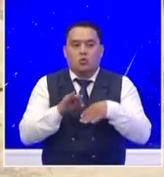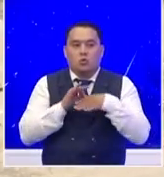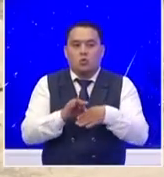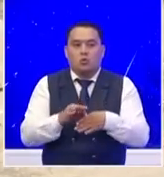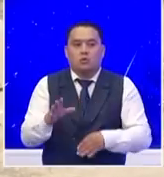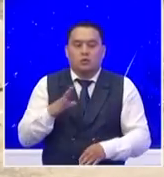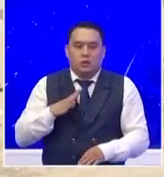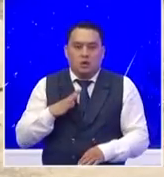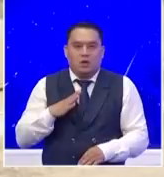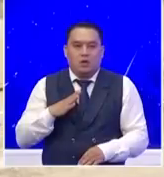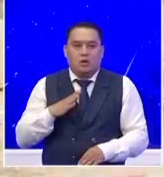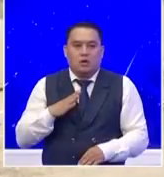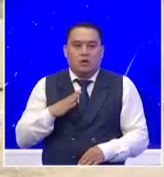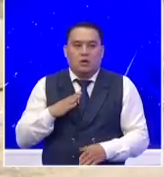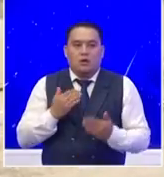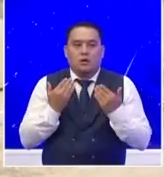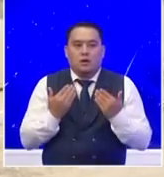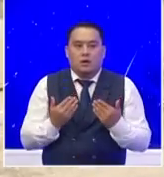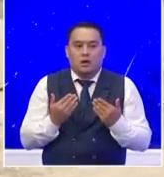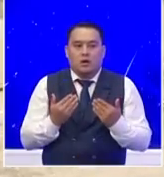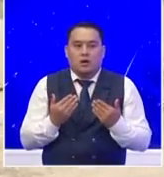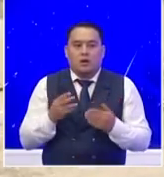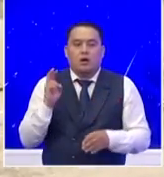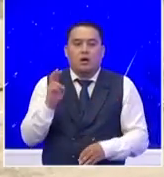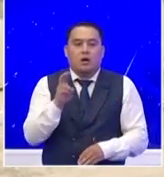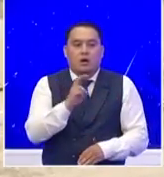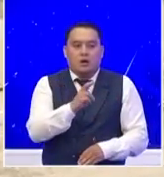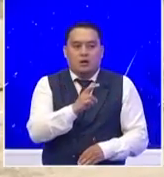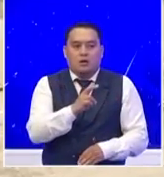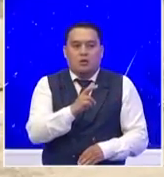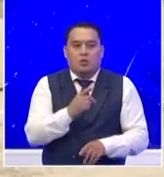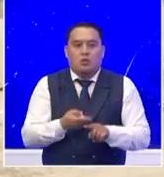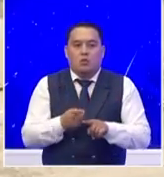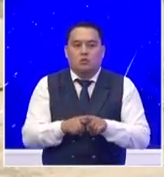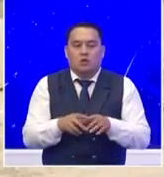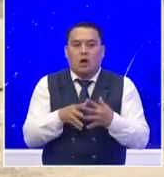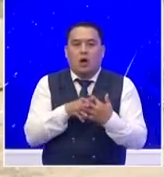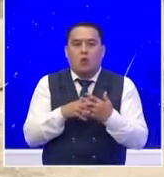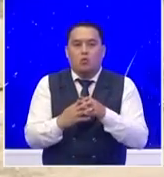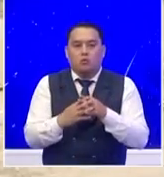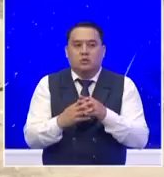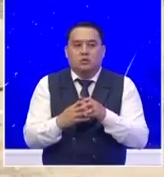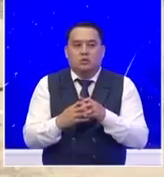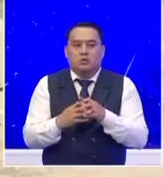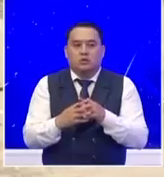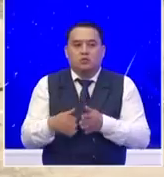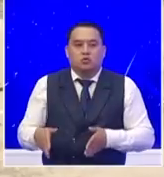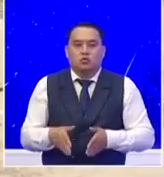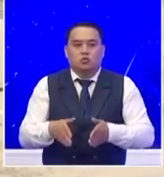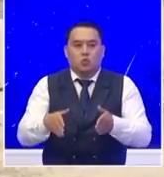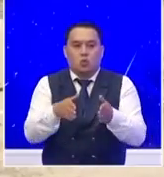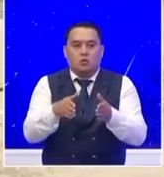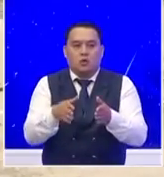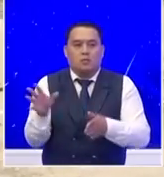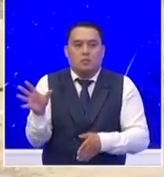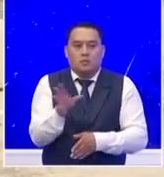өтіп жатыр. Жаңа өзіміз енді аралап шыққандай осы Сарбастау ауылының өзінің жолы ішкі